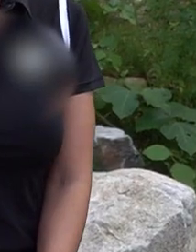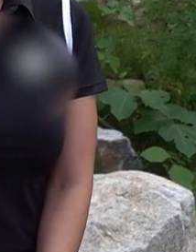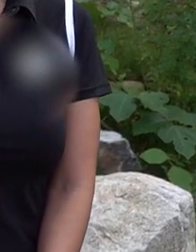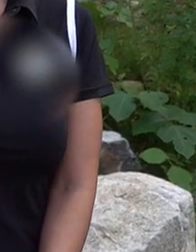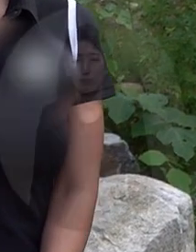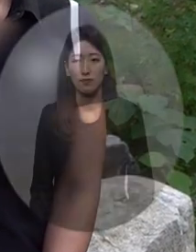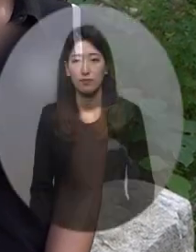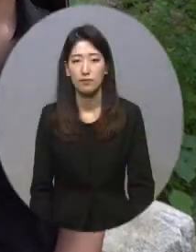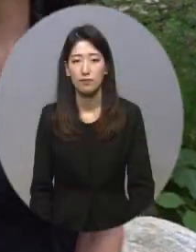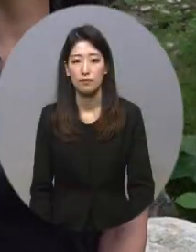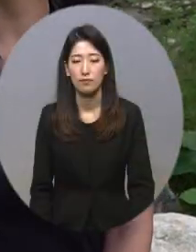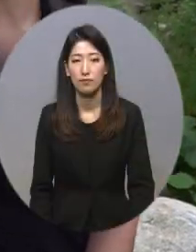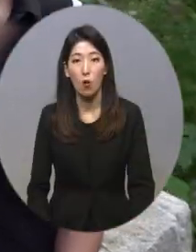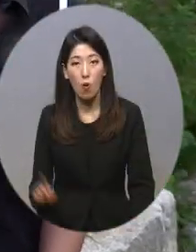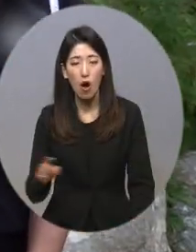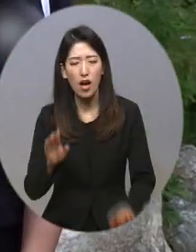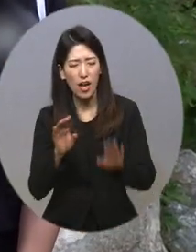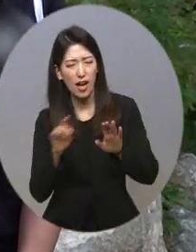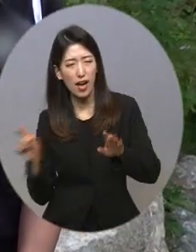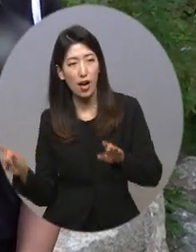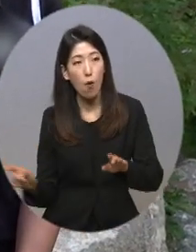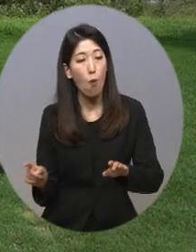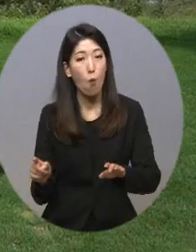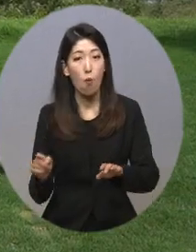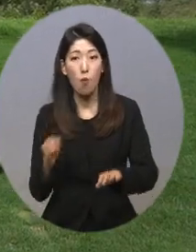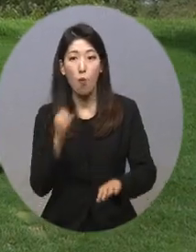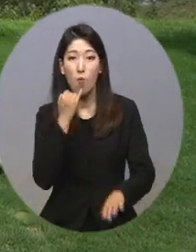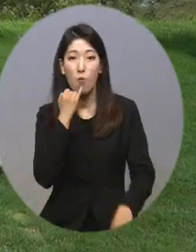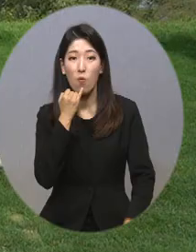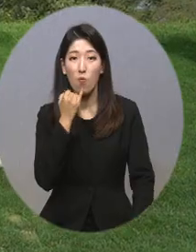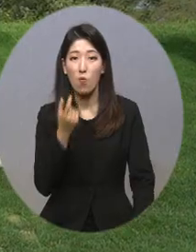아 열렸는데. 어? 나쁘지 않아. 들어갔어. 잘 들어갔어. 잘 들어갔어.